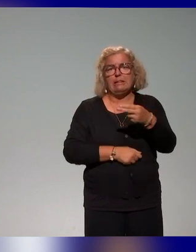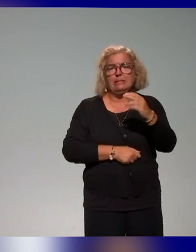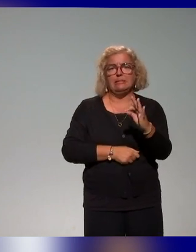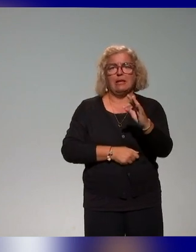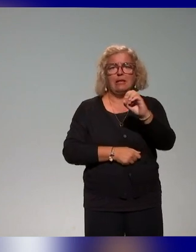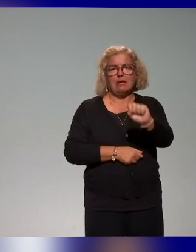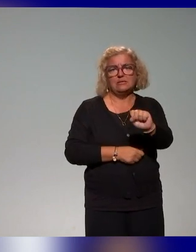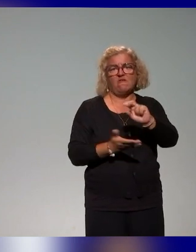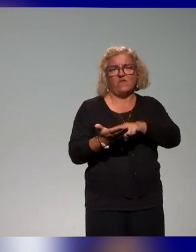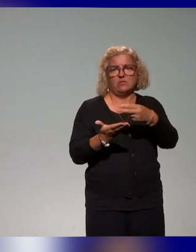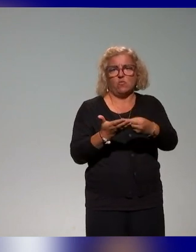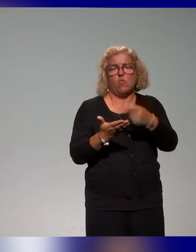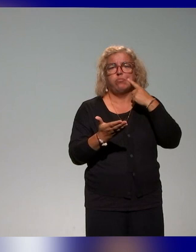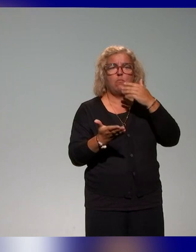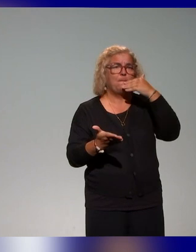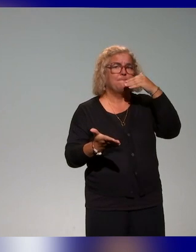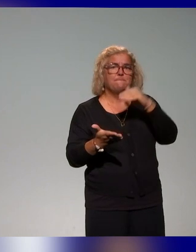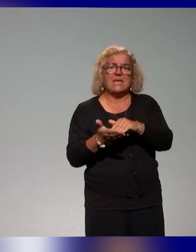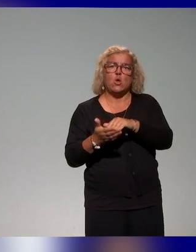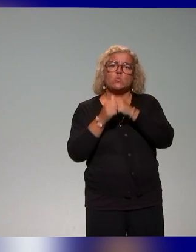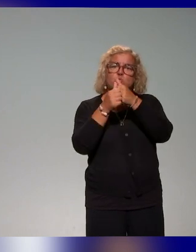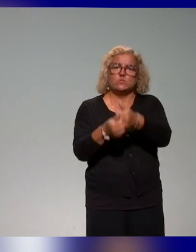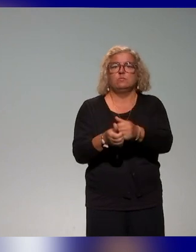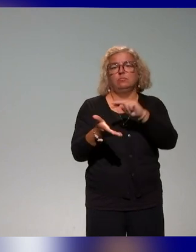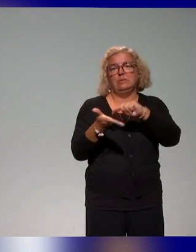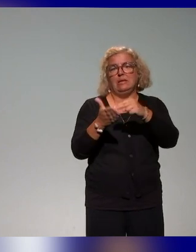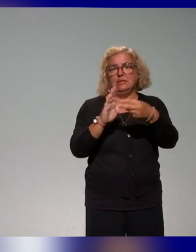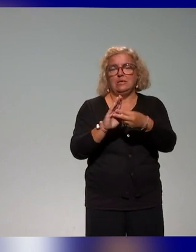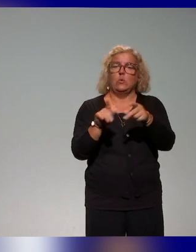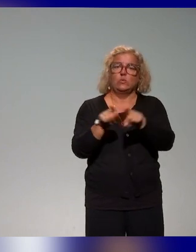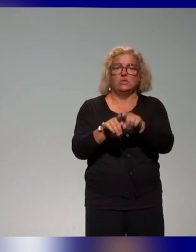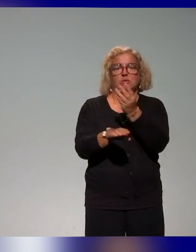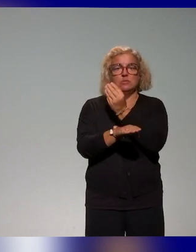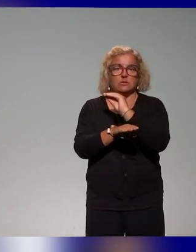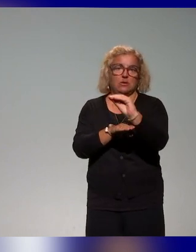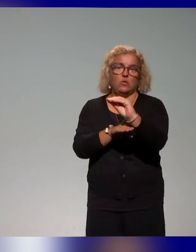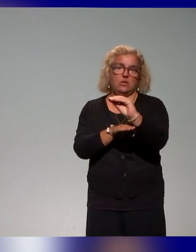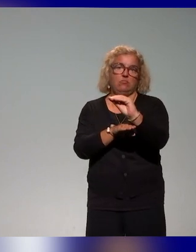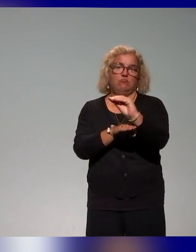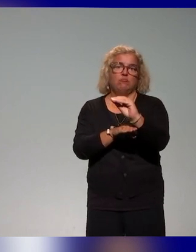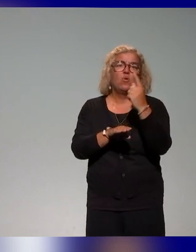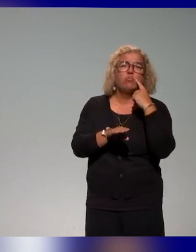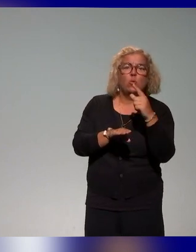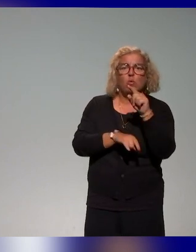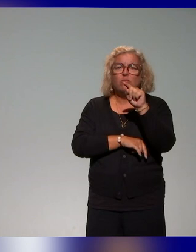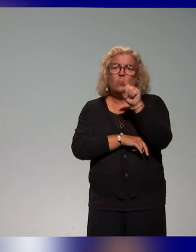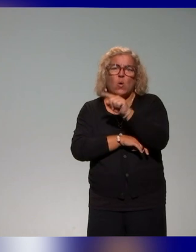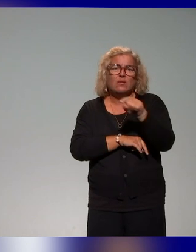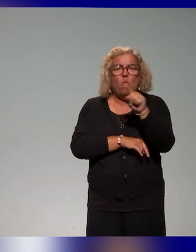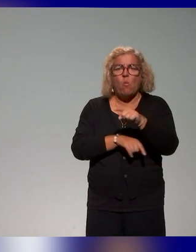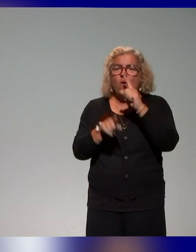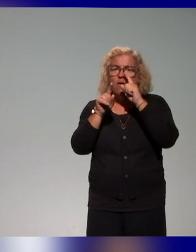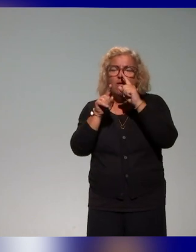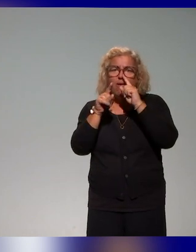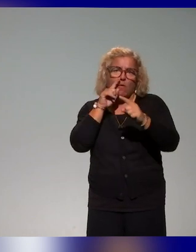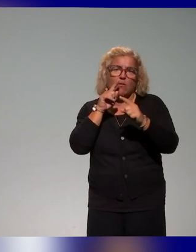meilleure pérennité du suivi technique et sécurité des correctifs de bugs qui